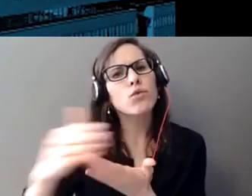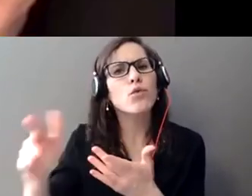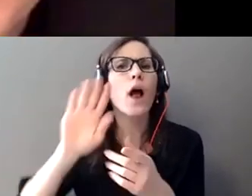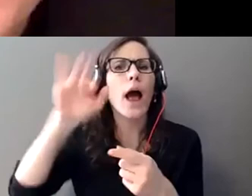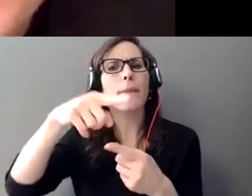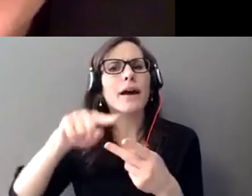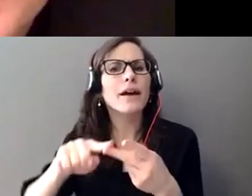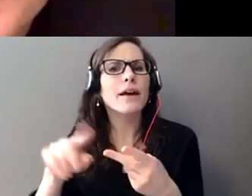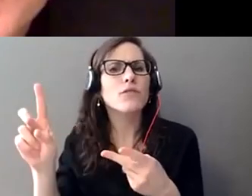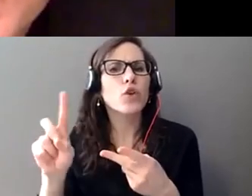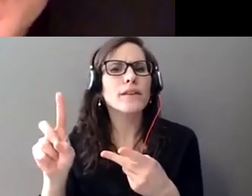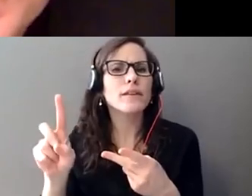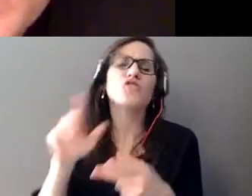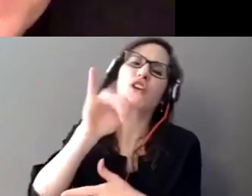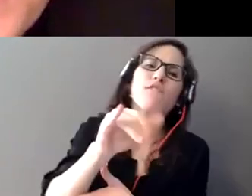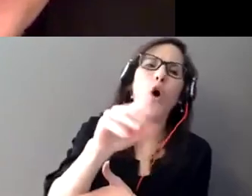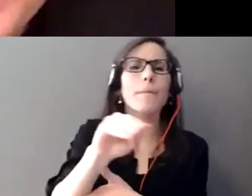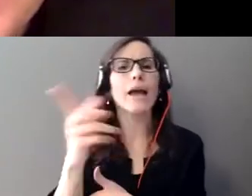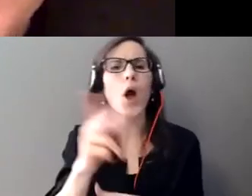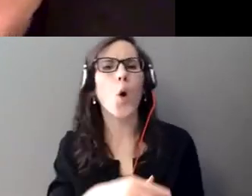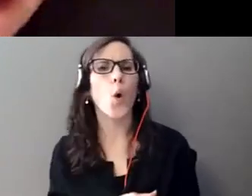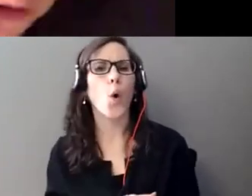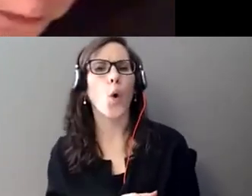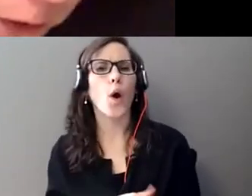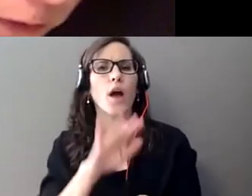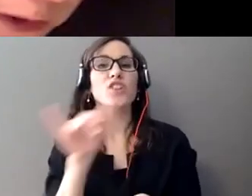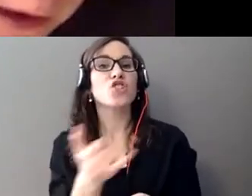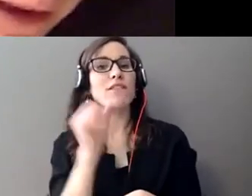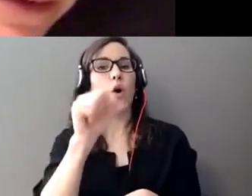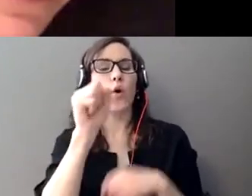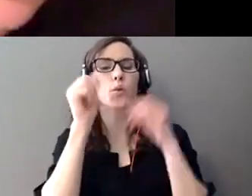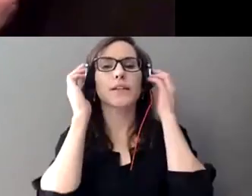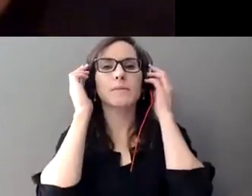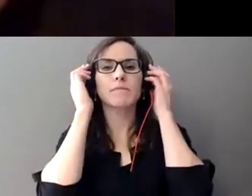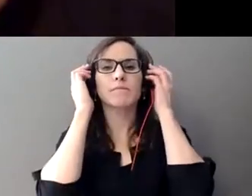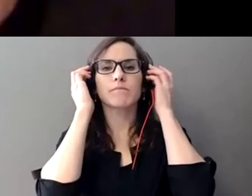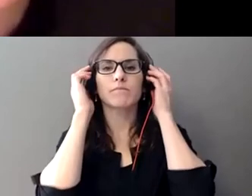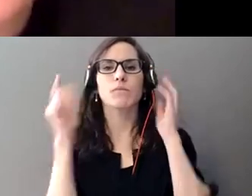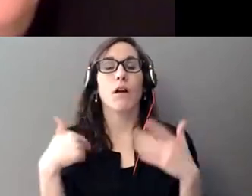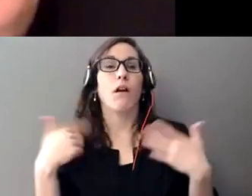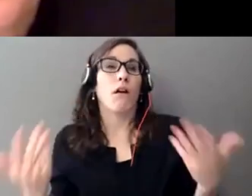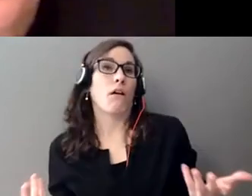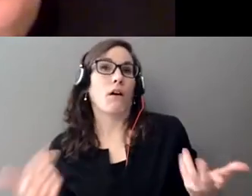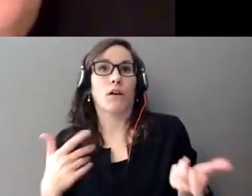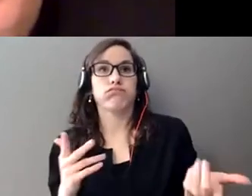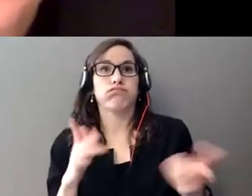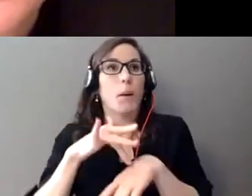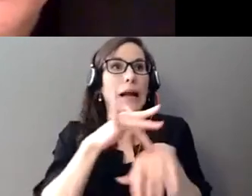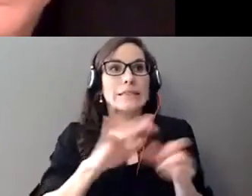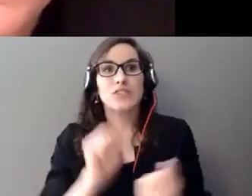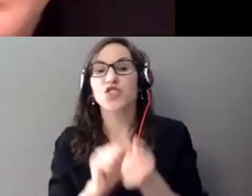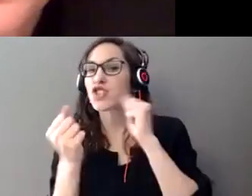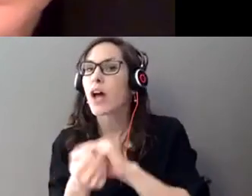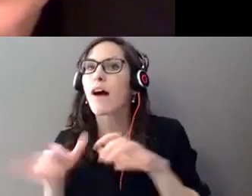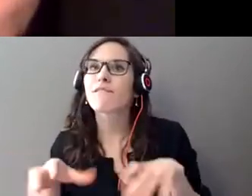juste une une seconde mais alors qu'est-ce qu'on a fait pour changer les pratiques je suppose que on parle